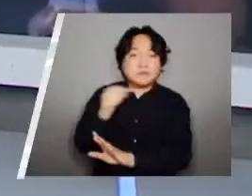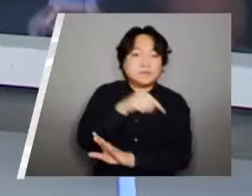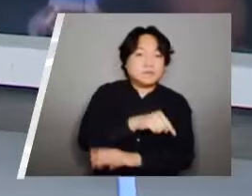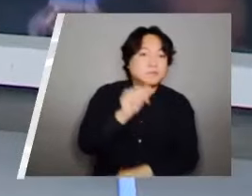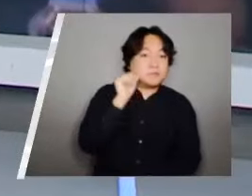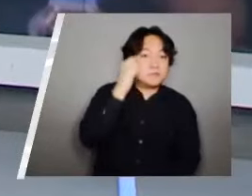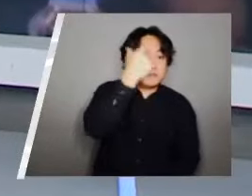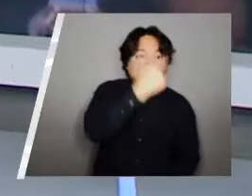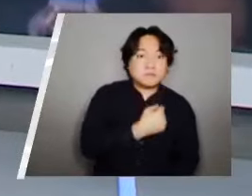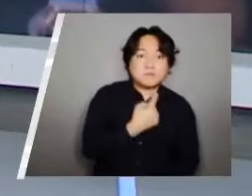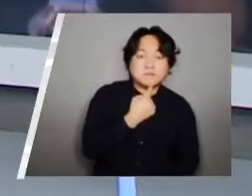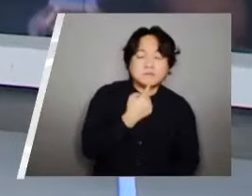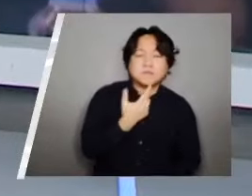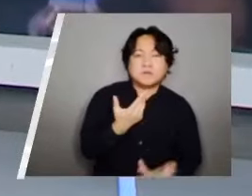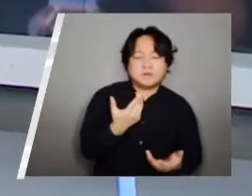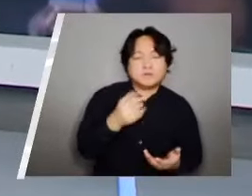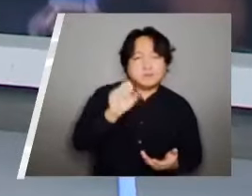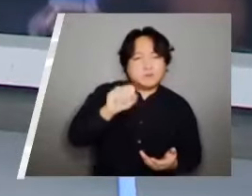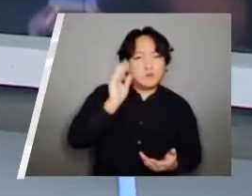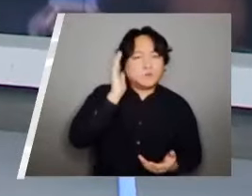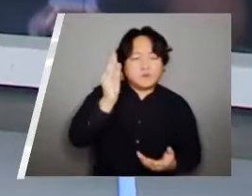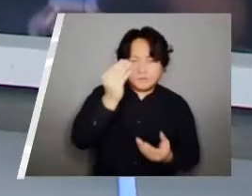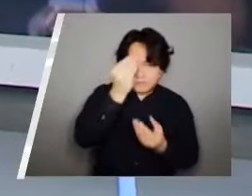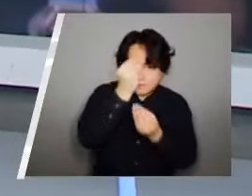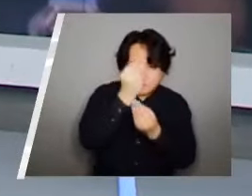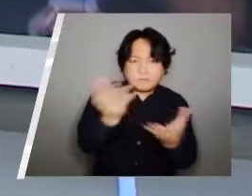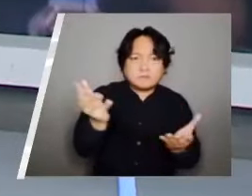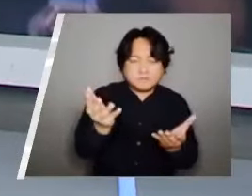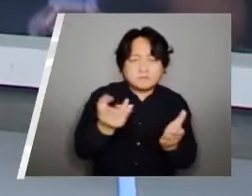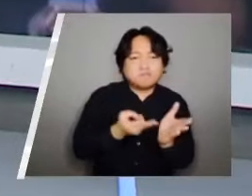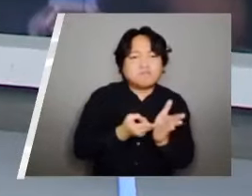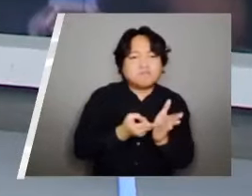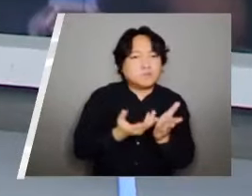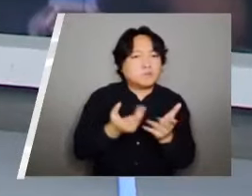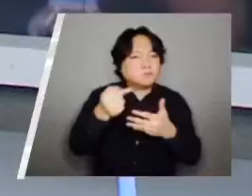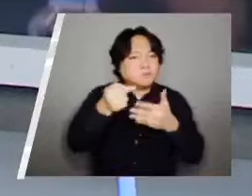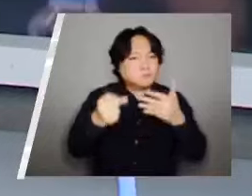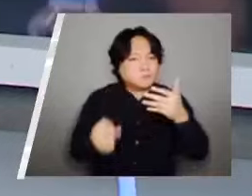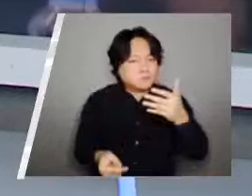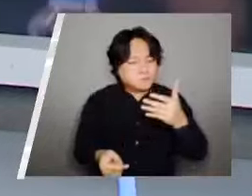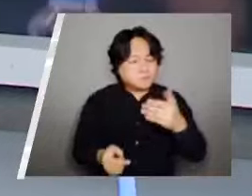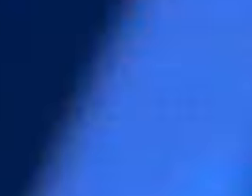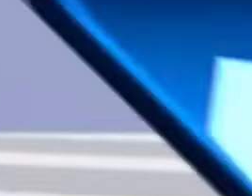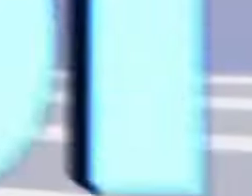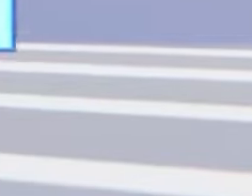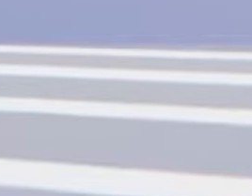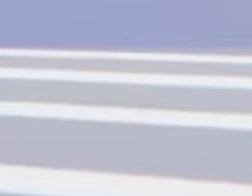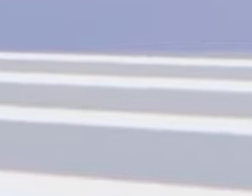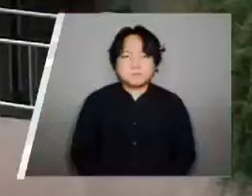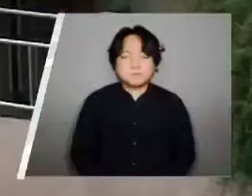talaga ang most guilty sa illegal Pogo operations saksi Si Sandra